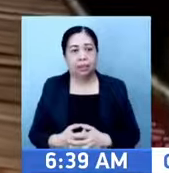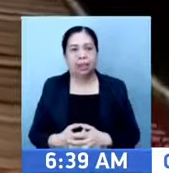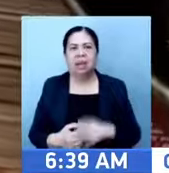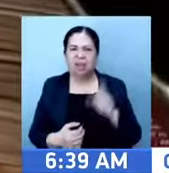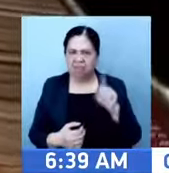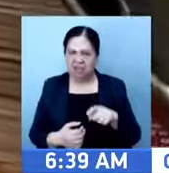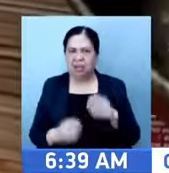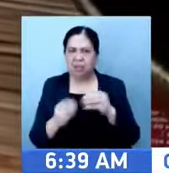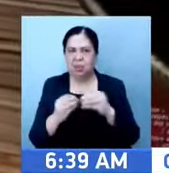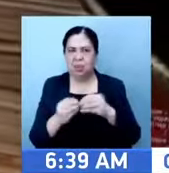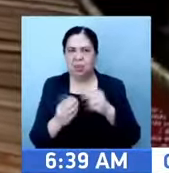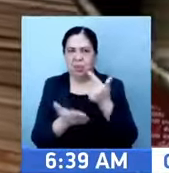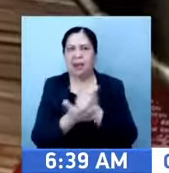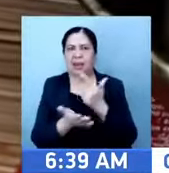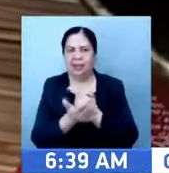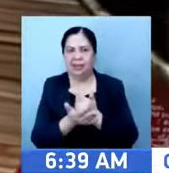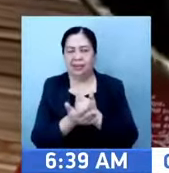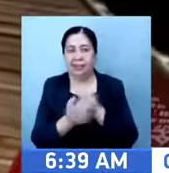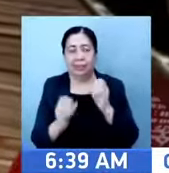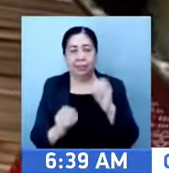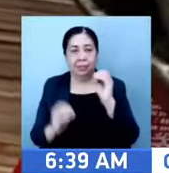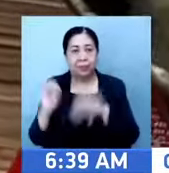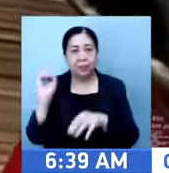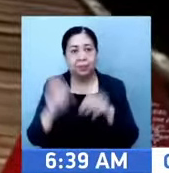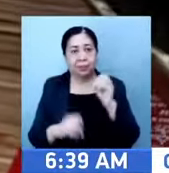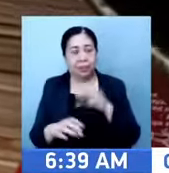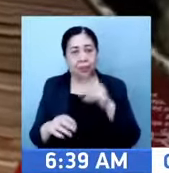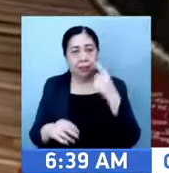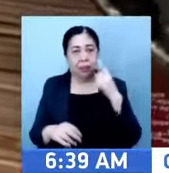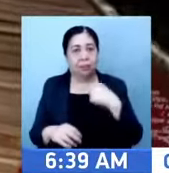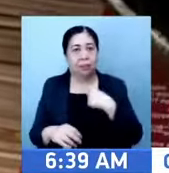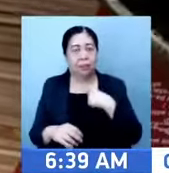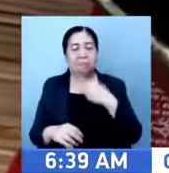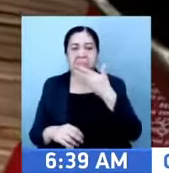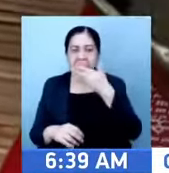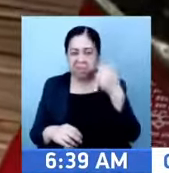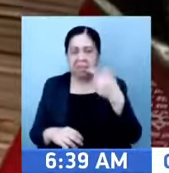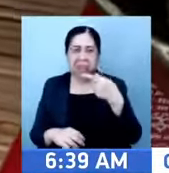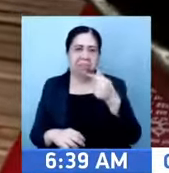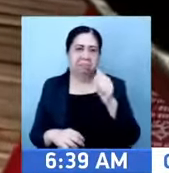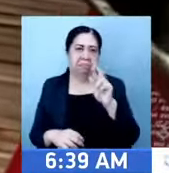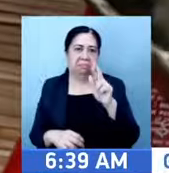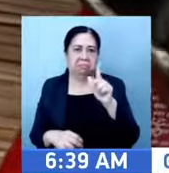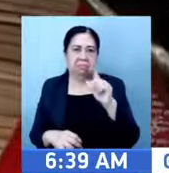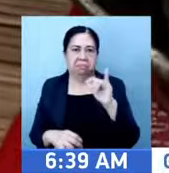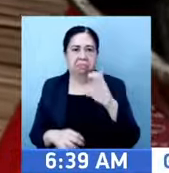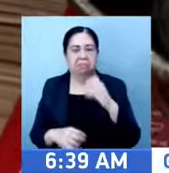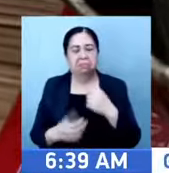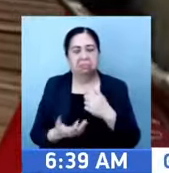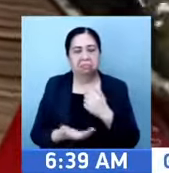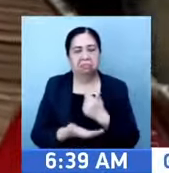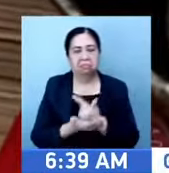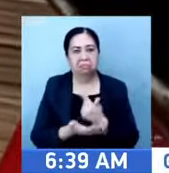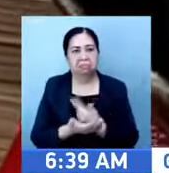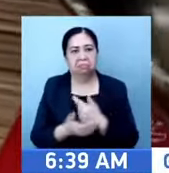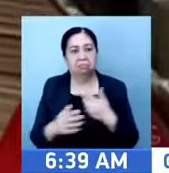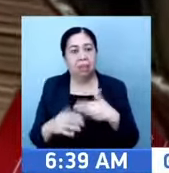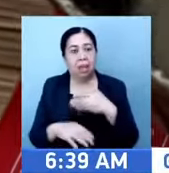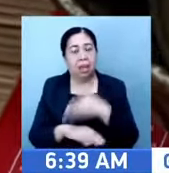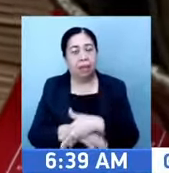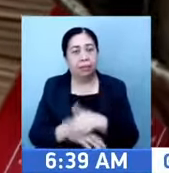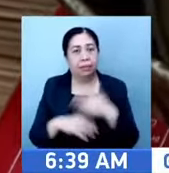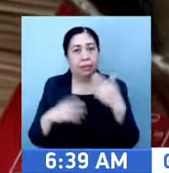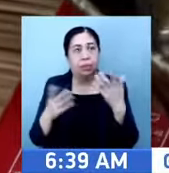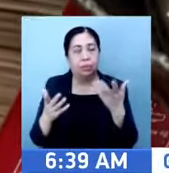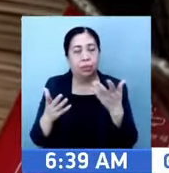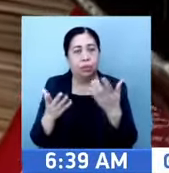mas marami kayong ilalagay para sa akin, the better. Yeah, yes, yes. All right. Mas maganda. So, after natin yan mapakuluan, Chef,